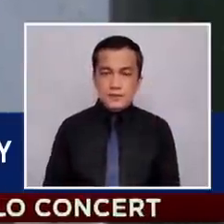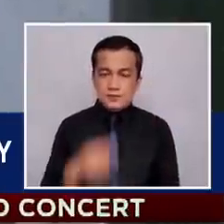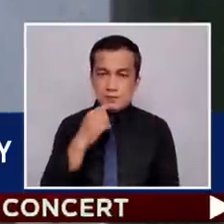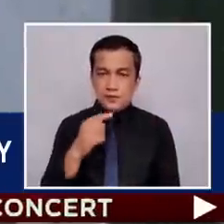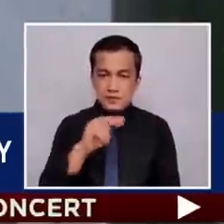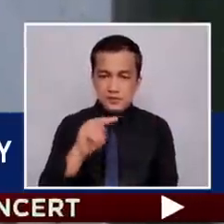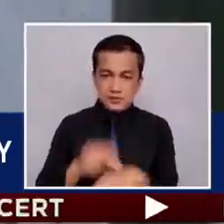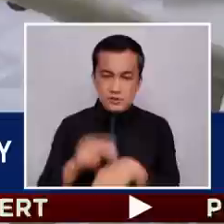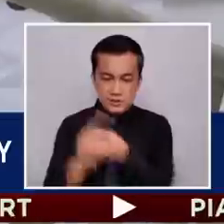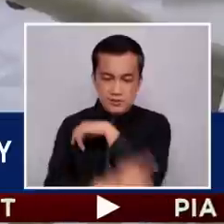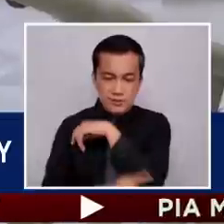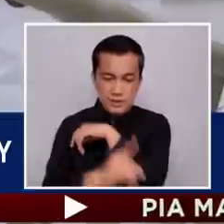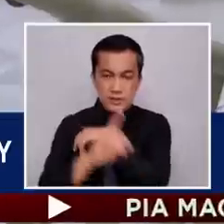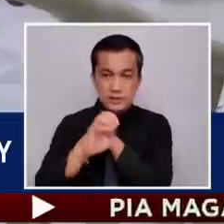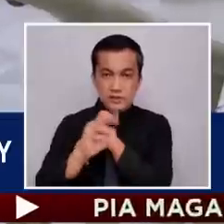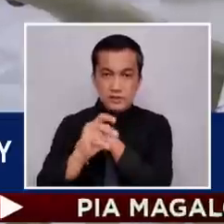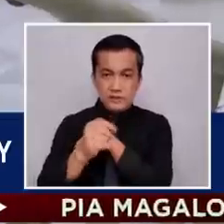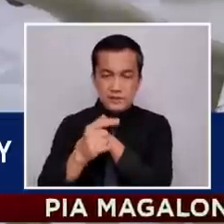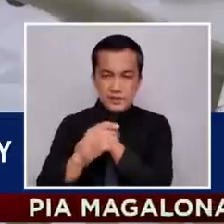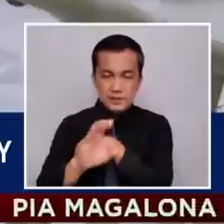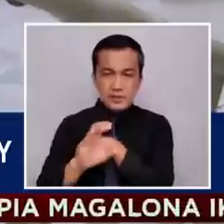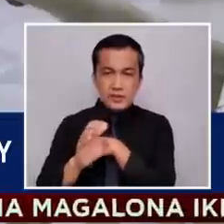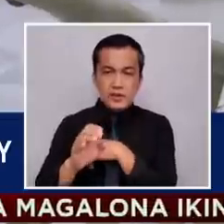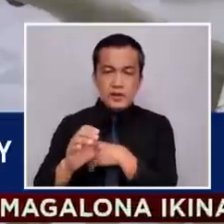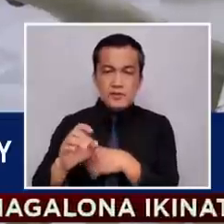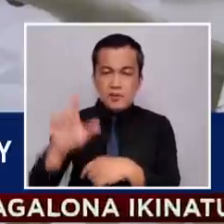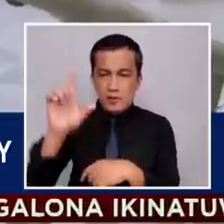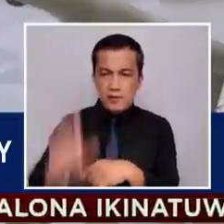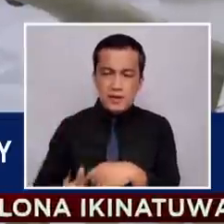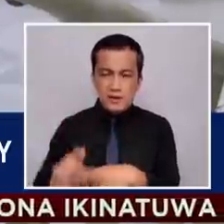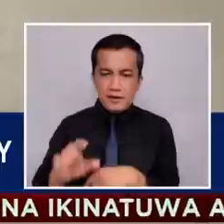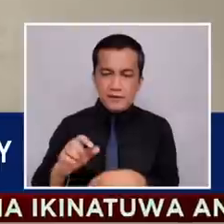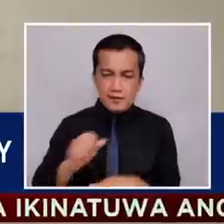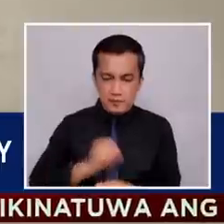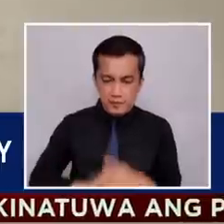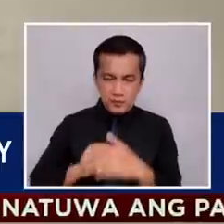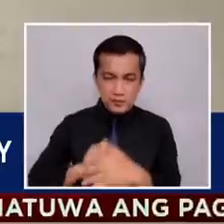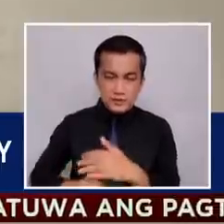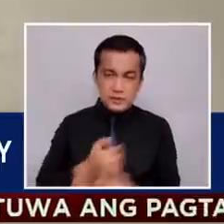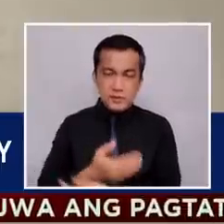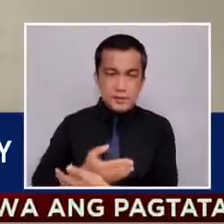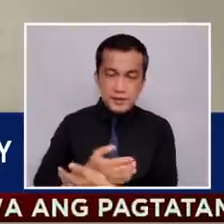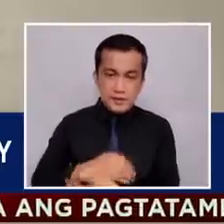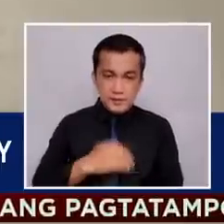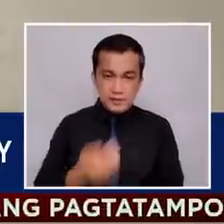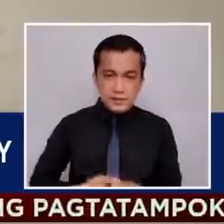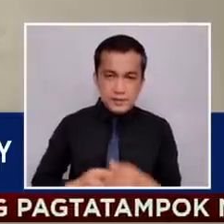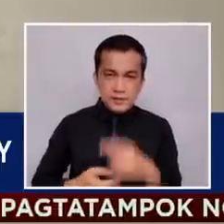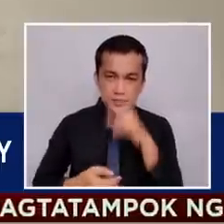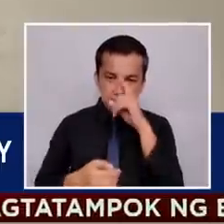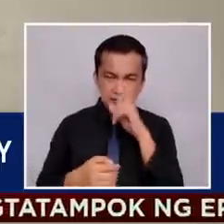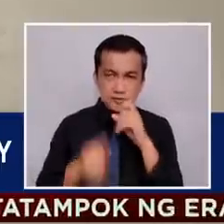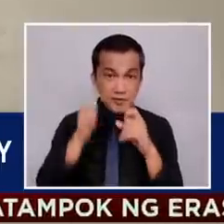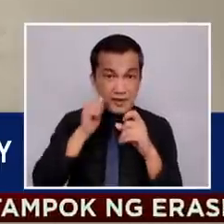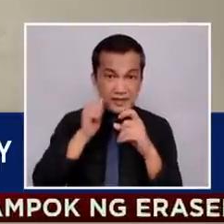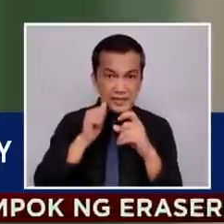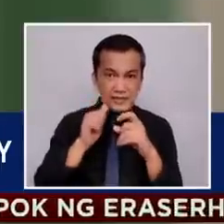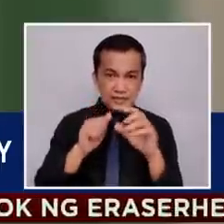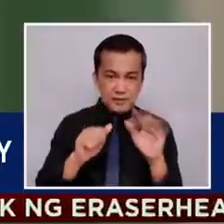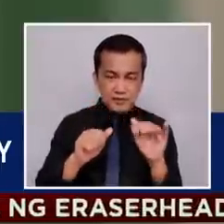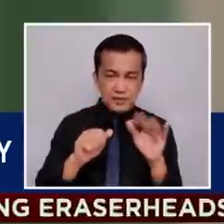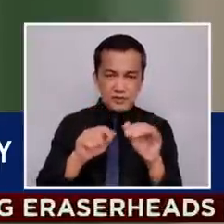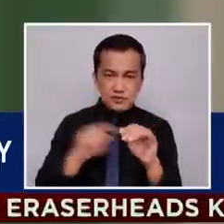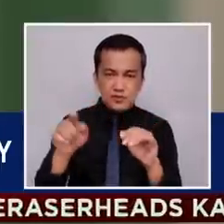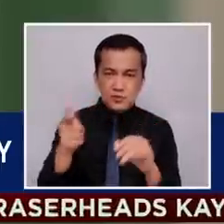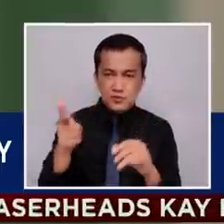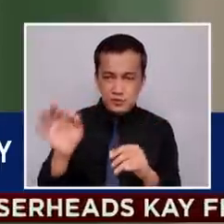Health Survey, bumaba ang fertility rate ng mga babaeng nasa reproductive age o edad 15 hanggang 49. Bumaba rin ayon